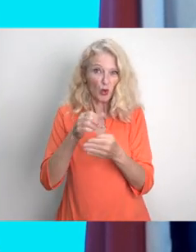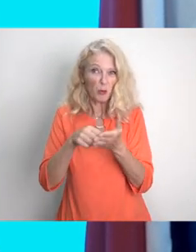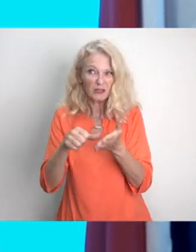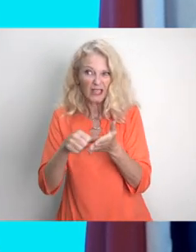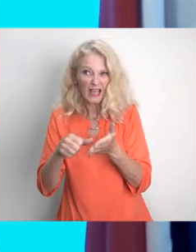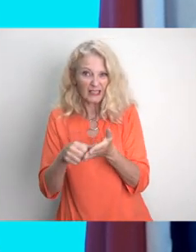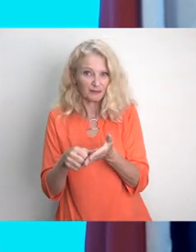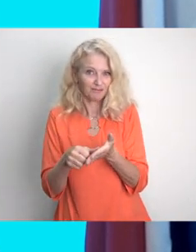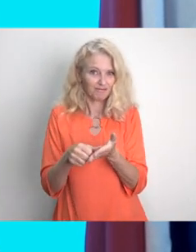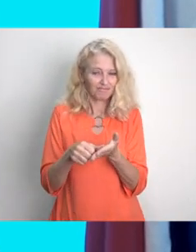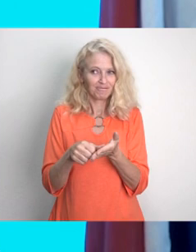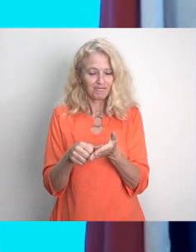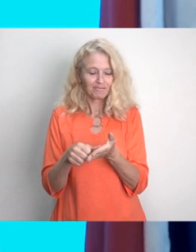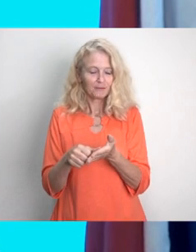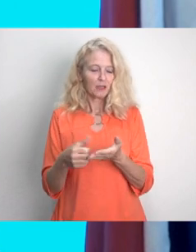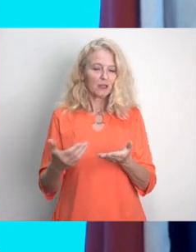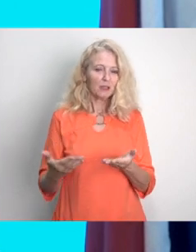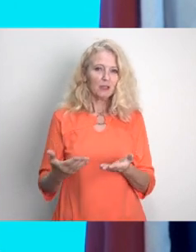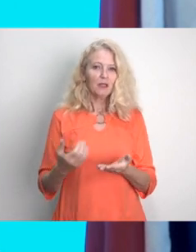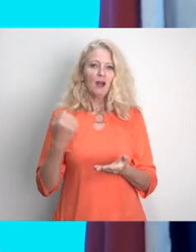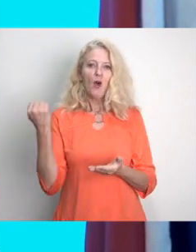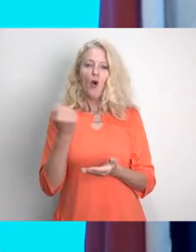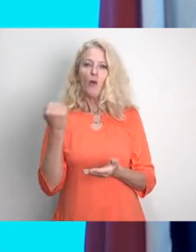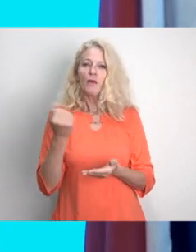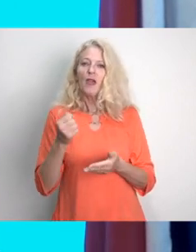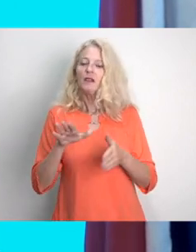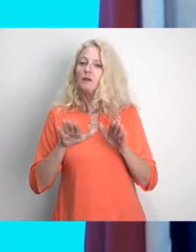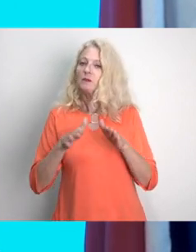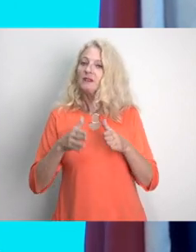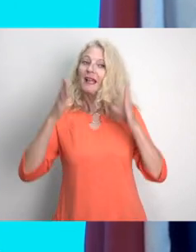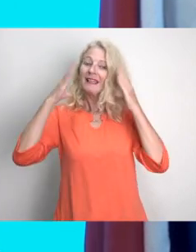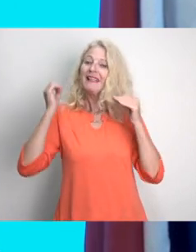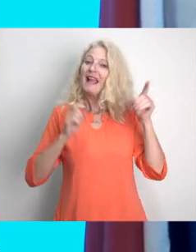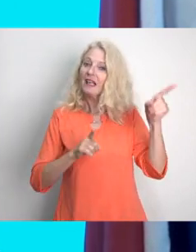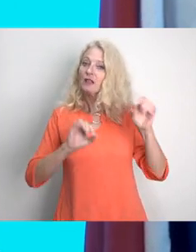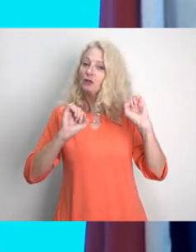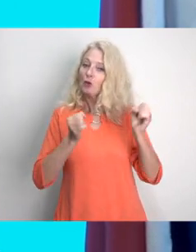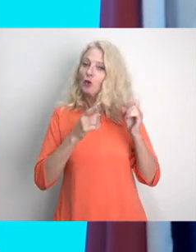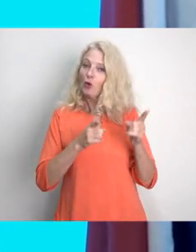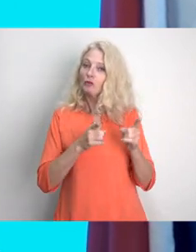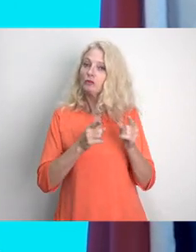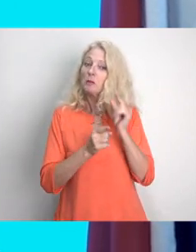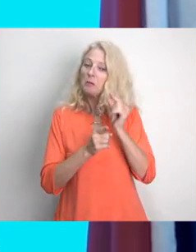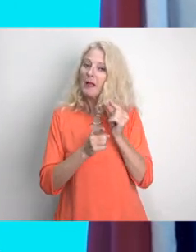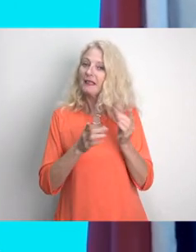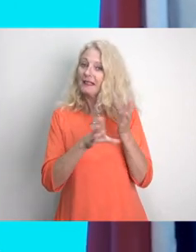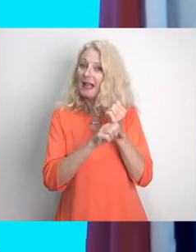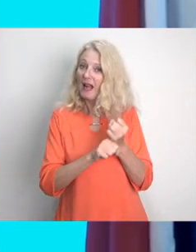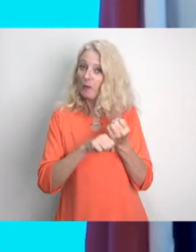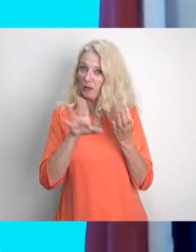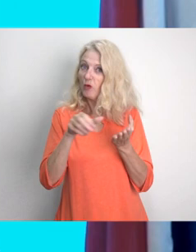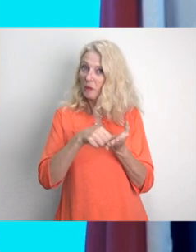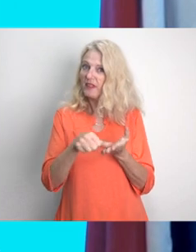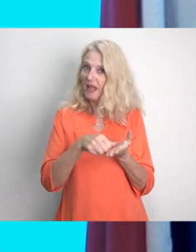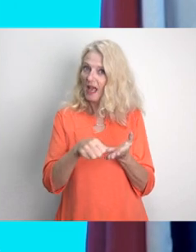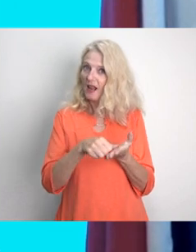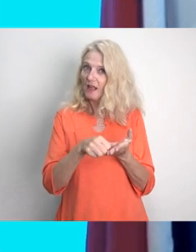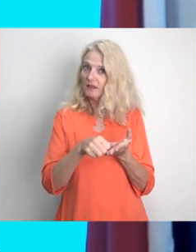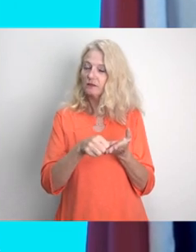blijven betalen. Dit was in afwachting van mogelijke maatregelen die Nederland zou treffen ter